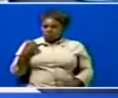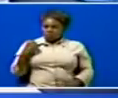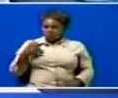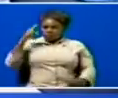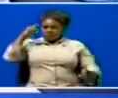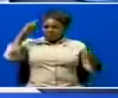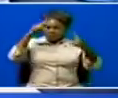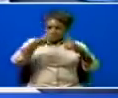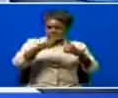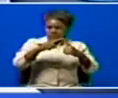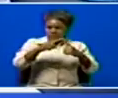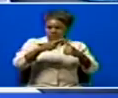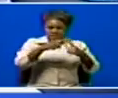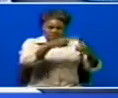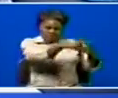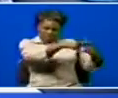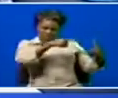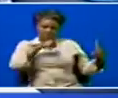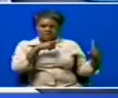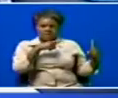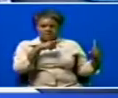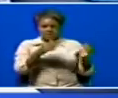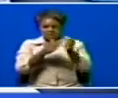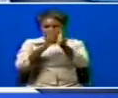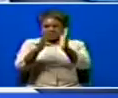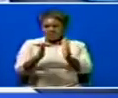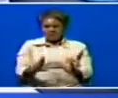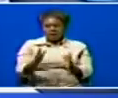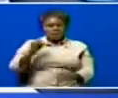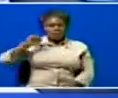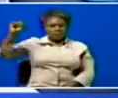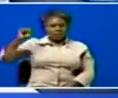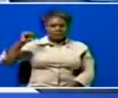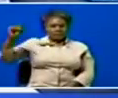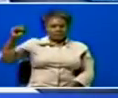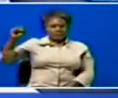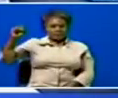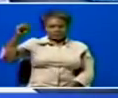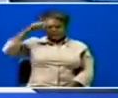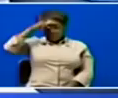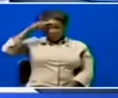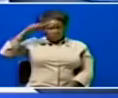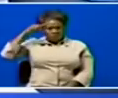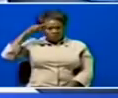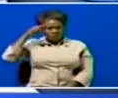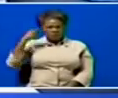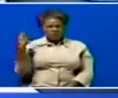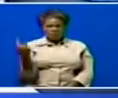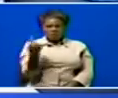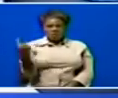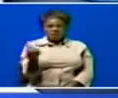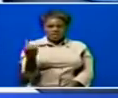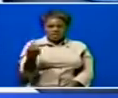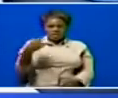kwa nia ya kwenda kuua kiongozi wa kisiasa kwa sababu tu ya